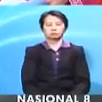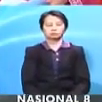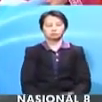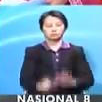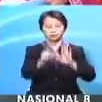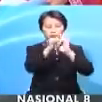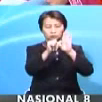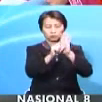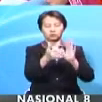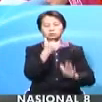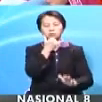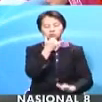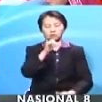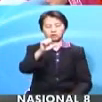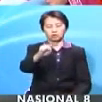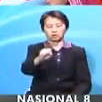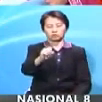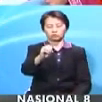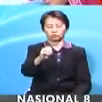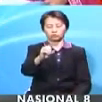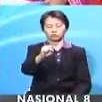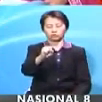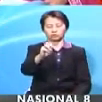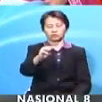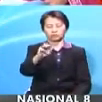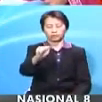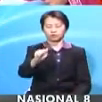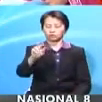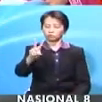atau kesalahan keselamatan langkah-langkah